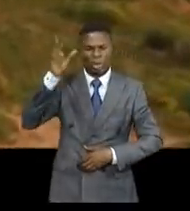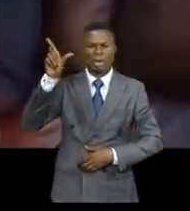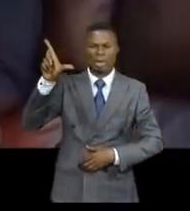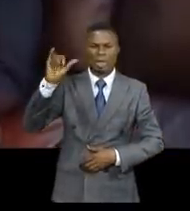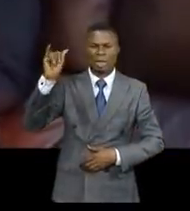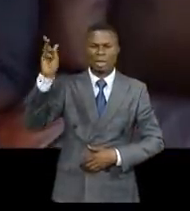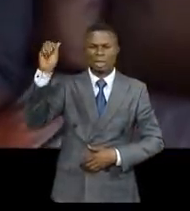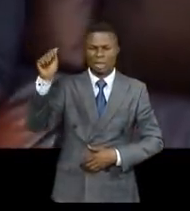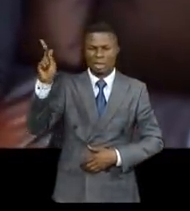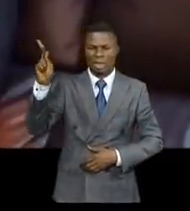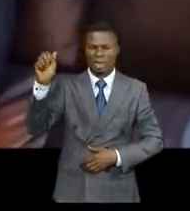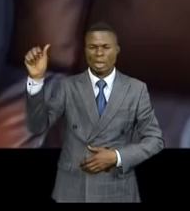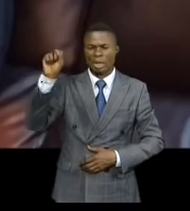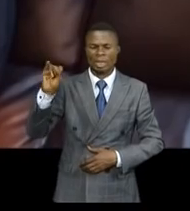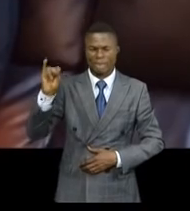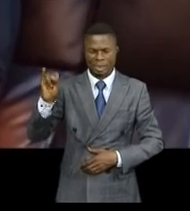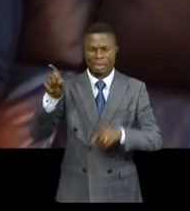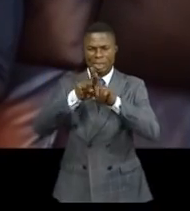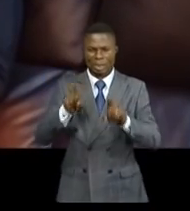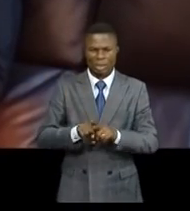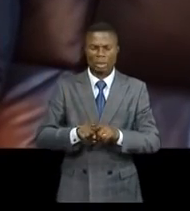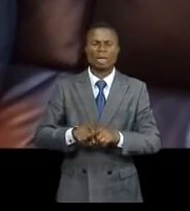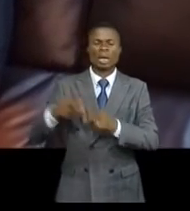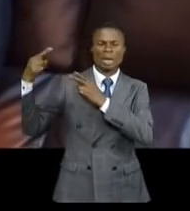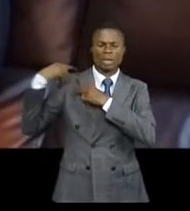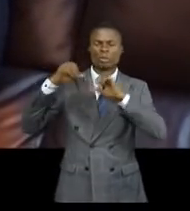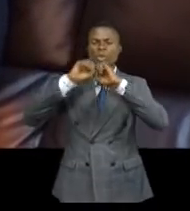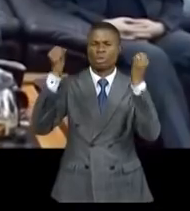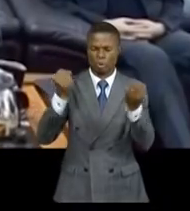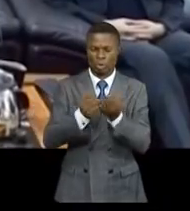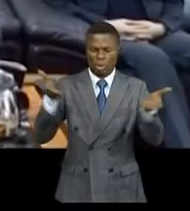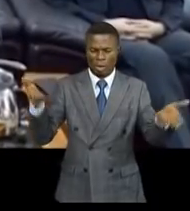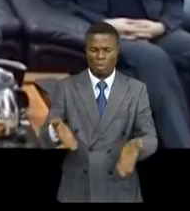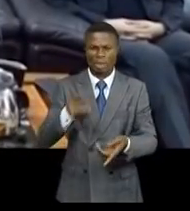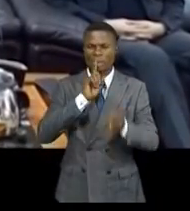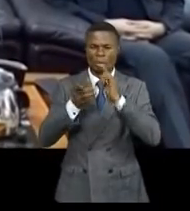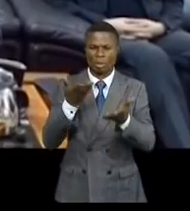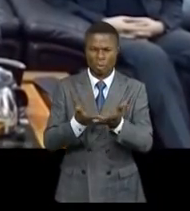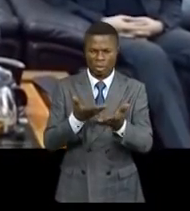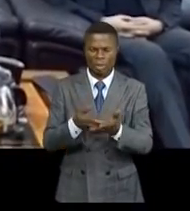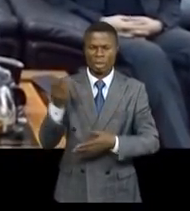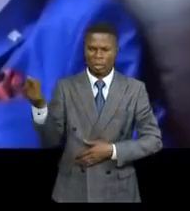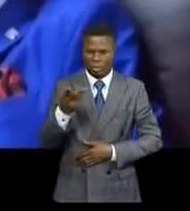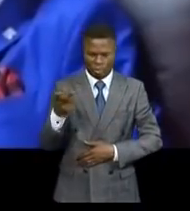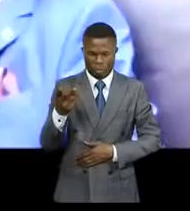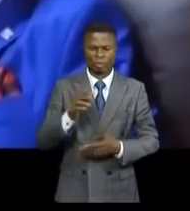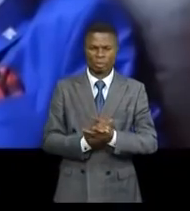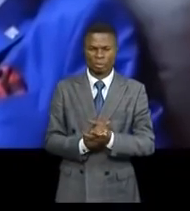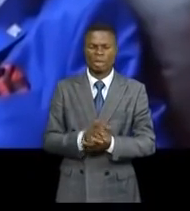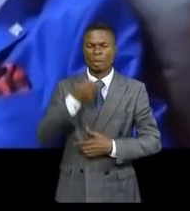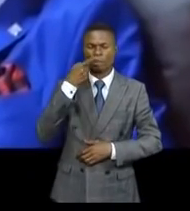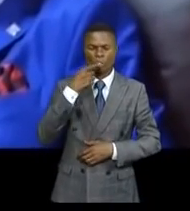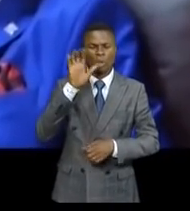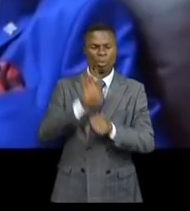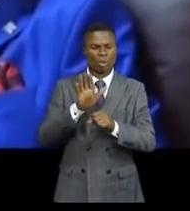Le responsable de l'entreprise concessionnaire Sopeco, Simon Kong, a été associé à ces échanges. Miguel Katembe Kachal et Médar Ilunga ont aussi parlé